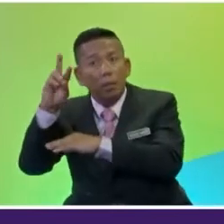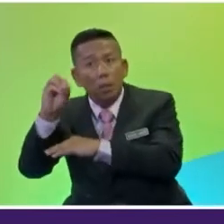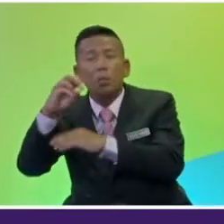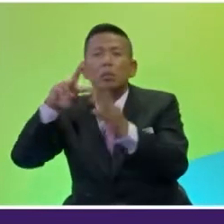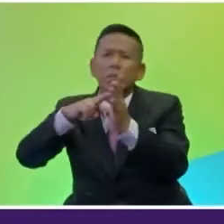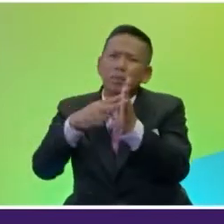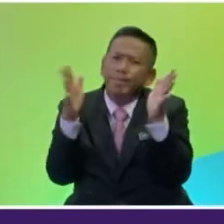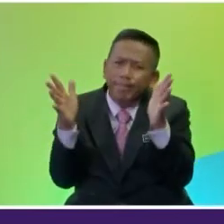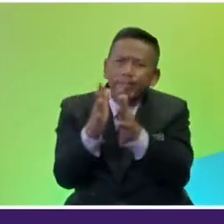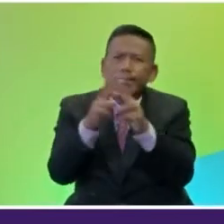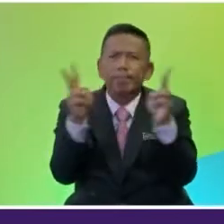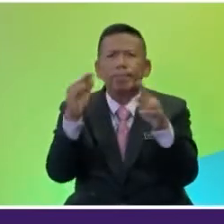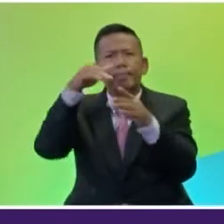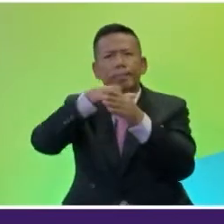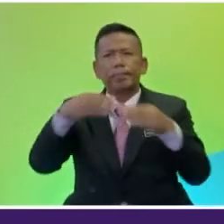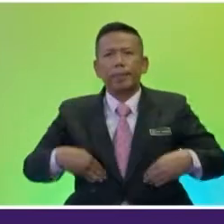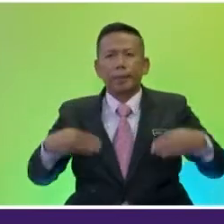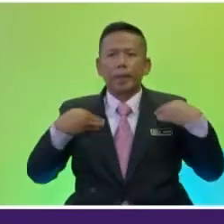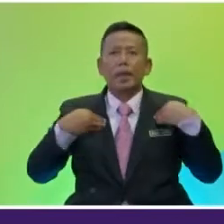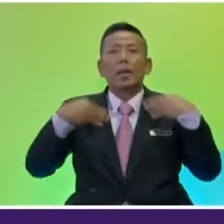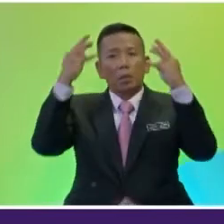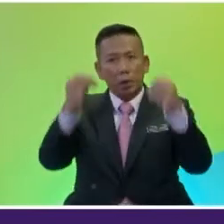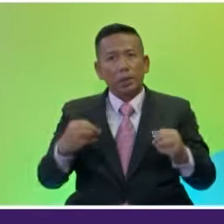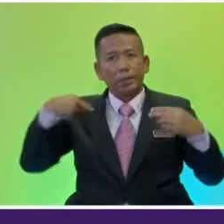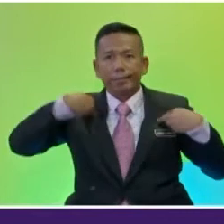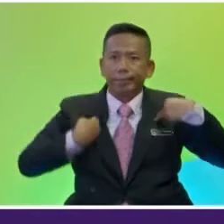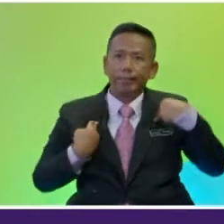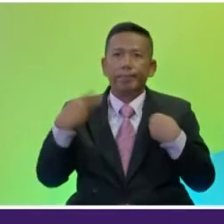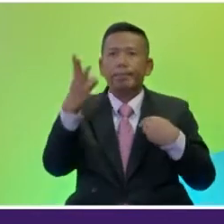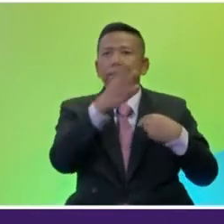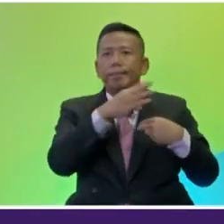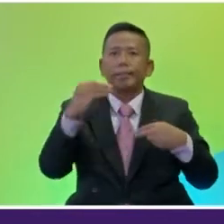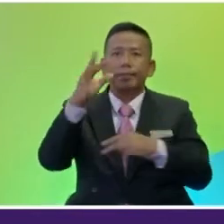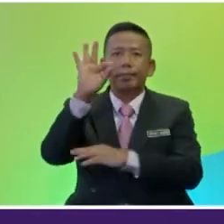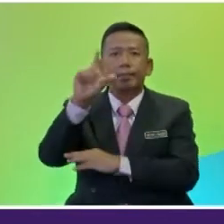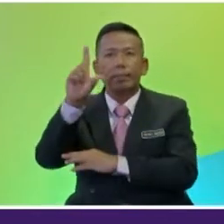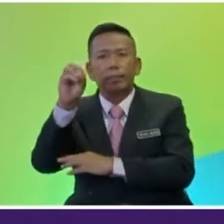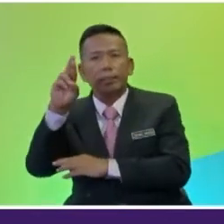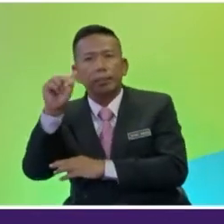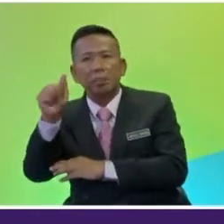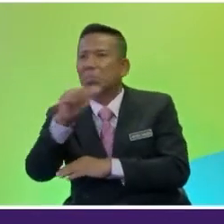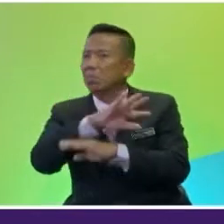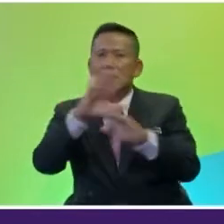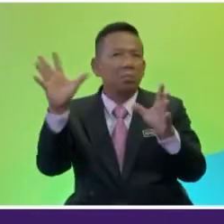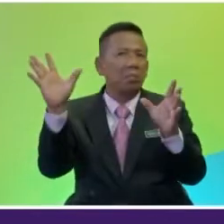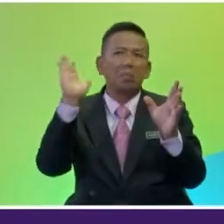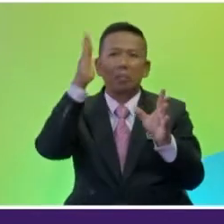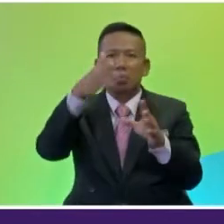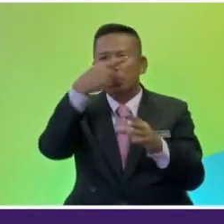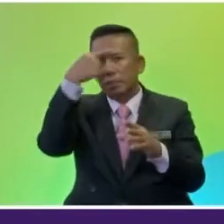benda hidup termasuklah manusia hewan dan flora nama ini tidak menyebabkan penyakit